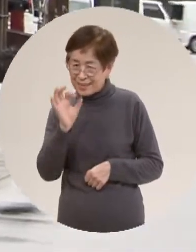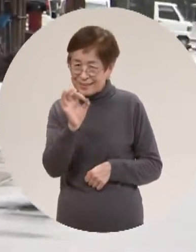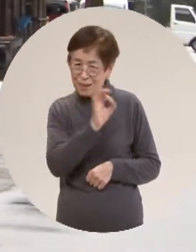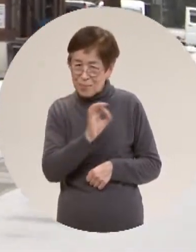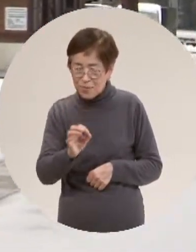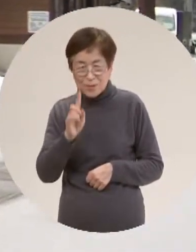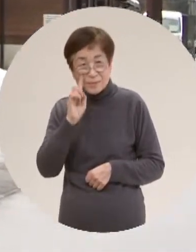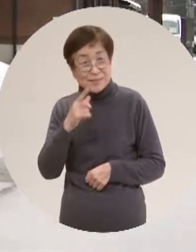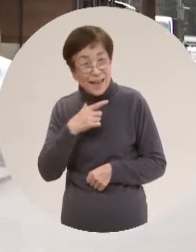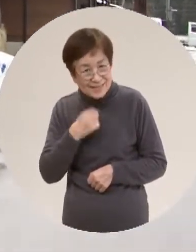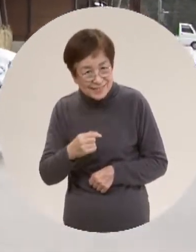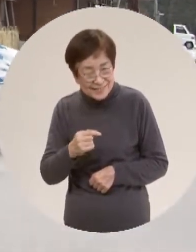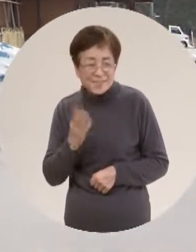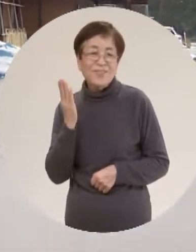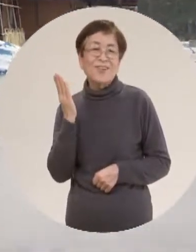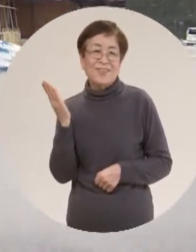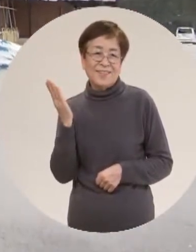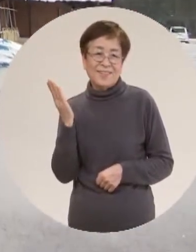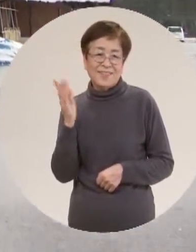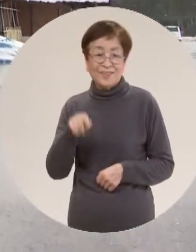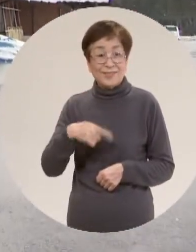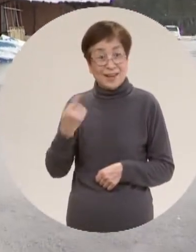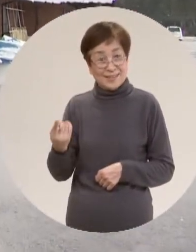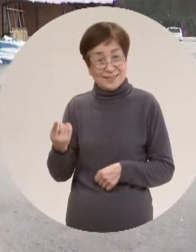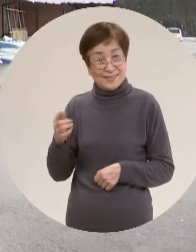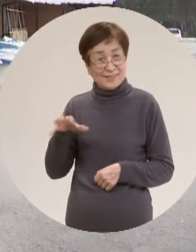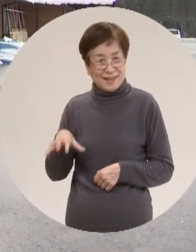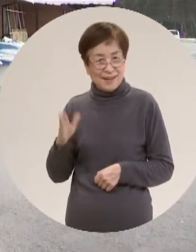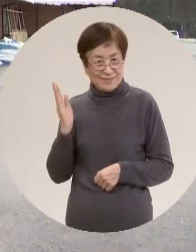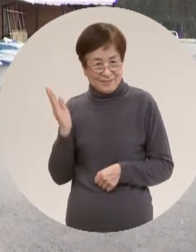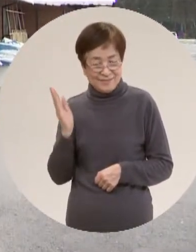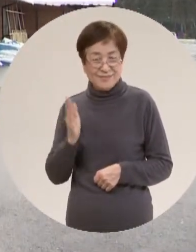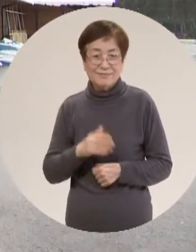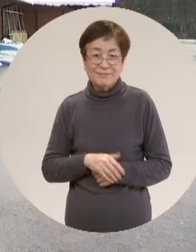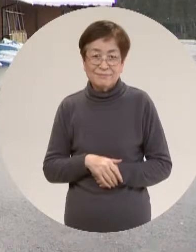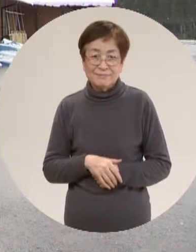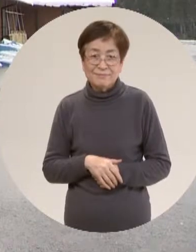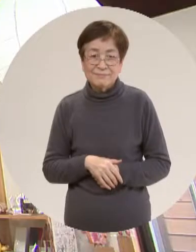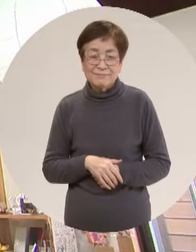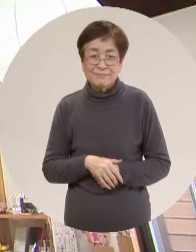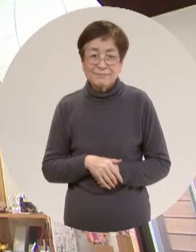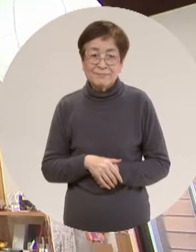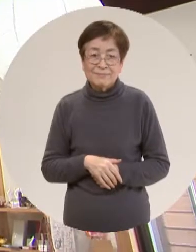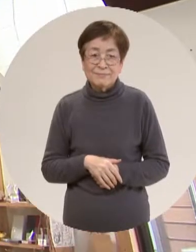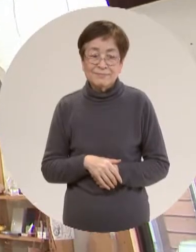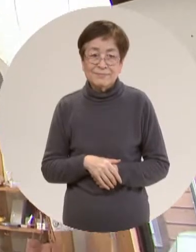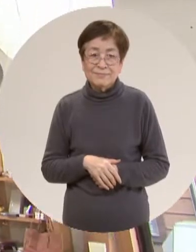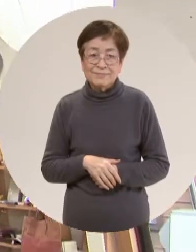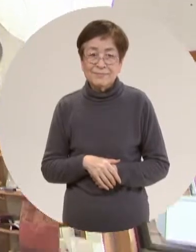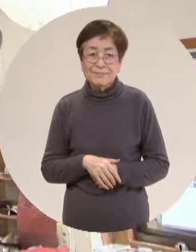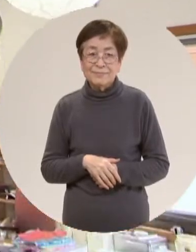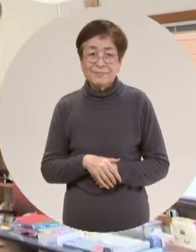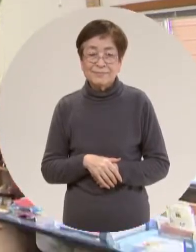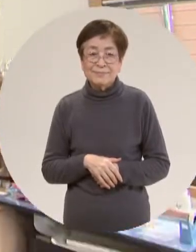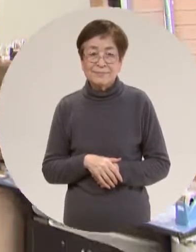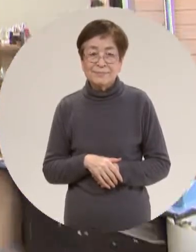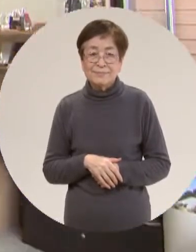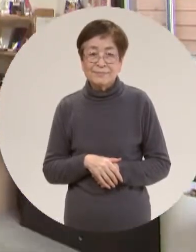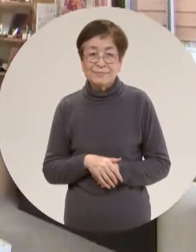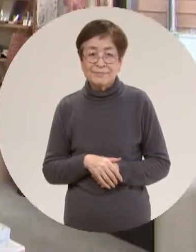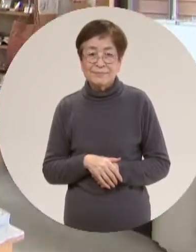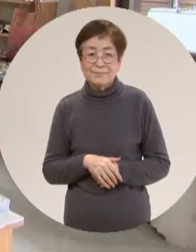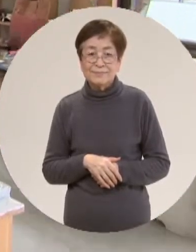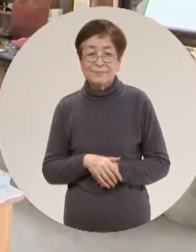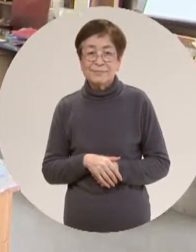もっとたくさんのグッズを見たいなら、研究所のすぐ隣にあるでんでんへ。